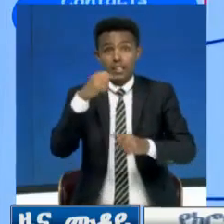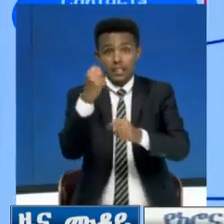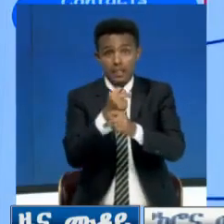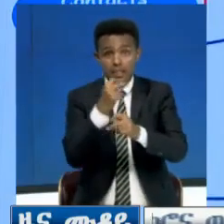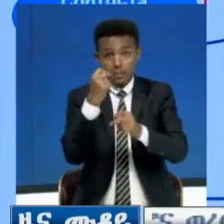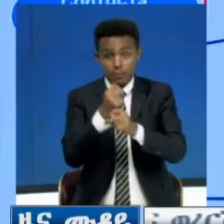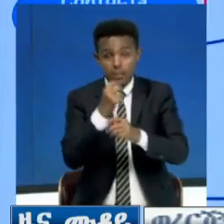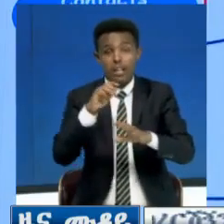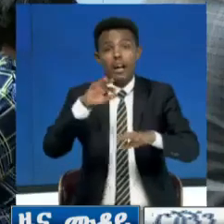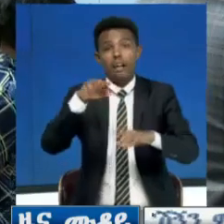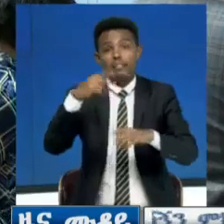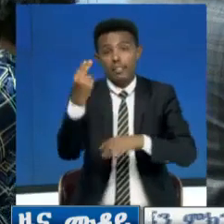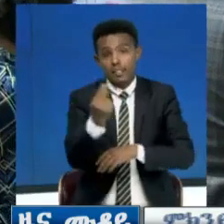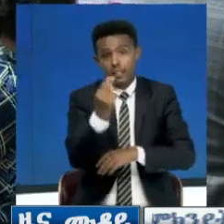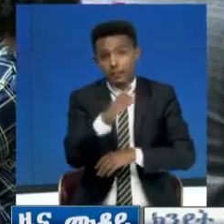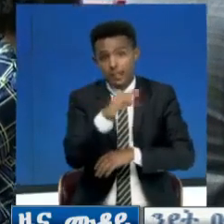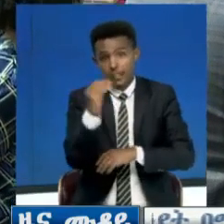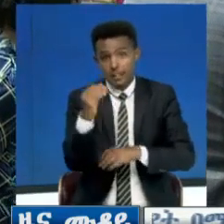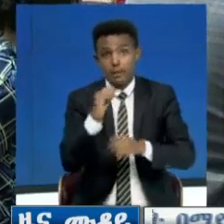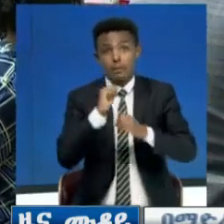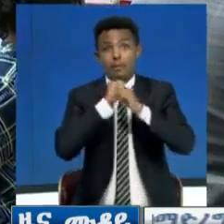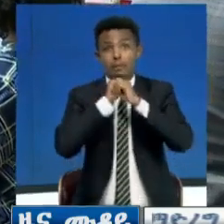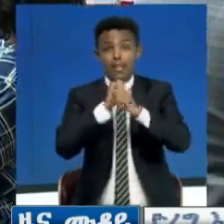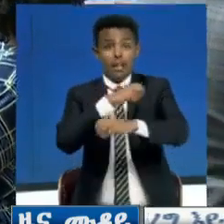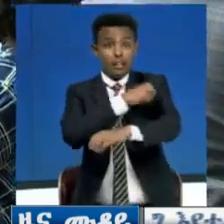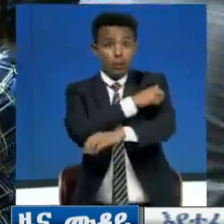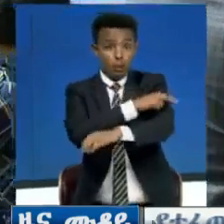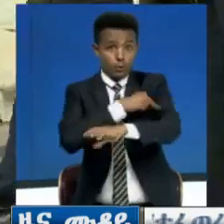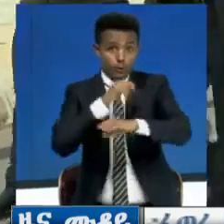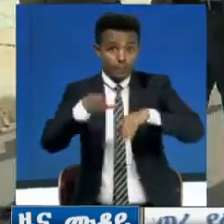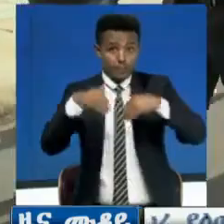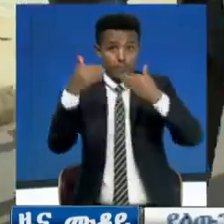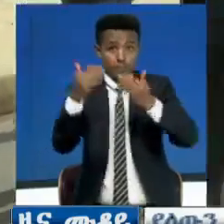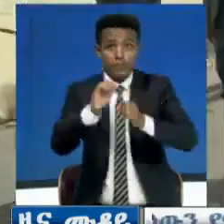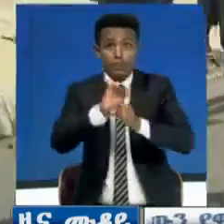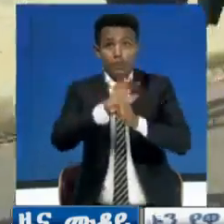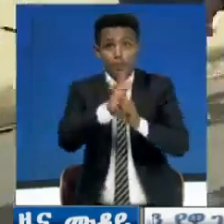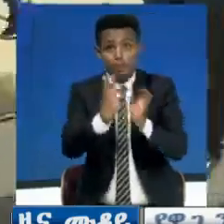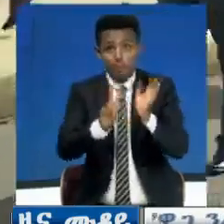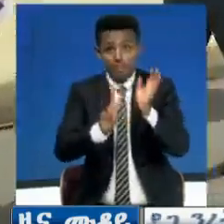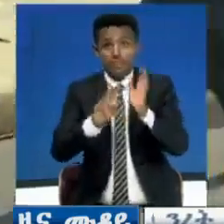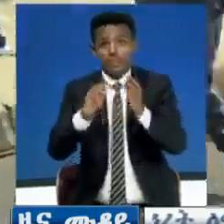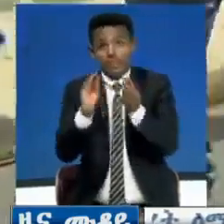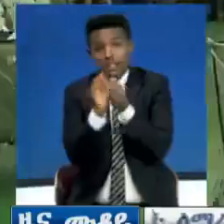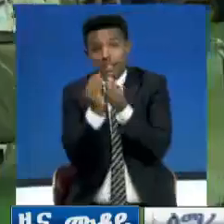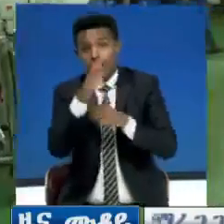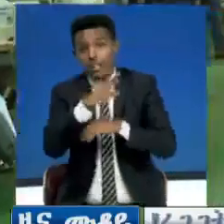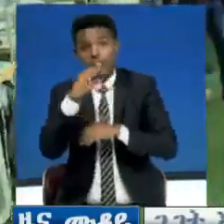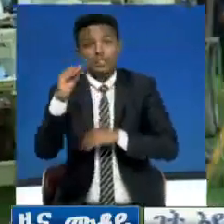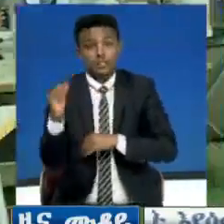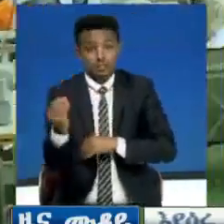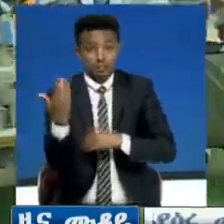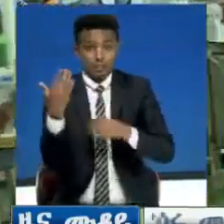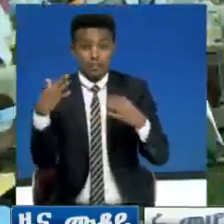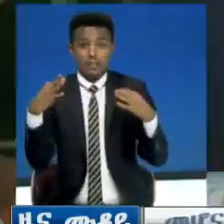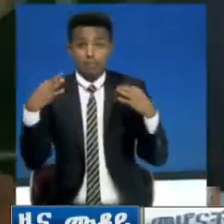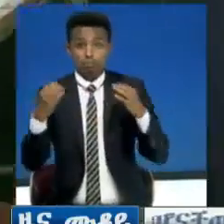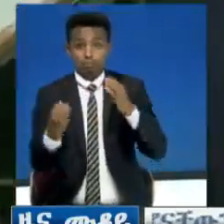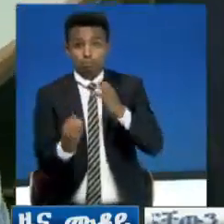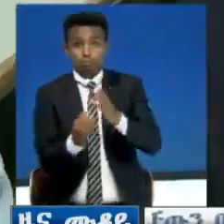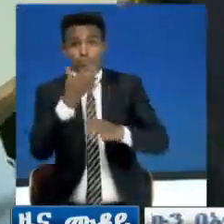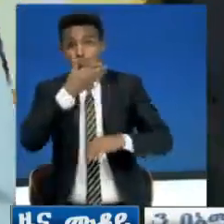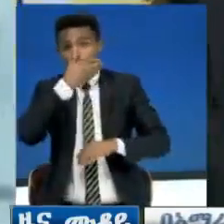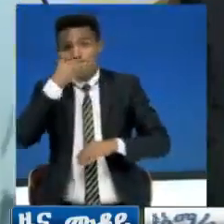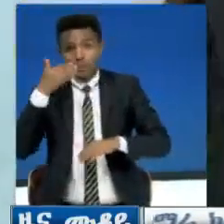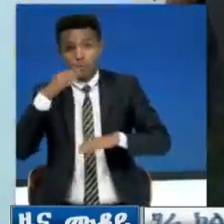አጠቃቀምን፣ በመከላከያ ሆስፒታል የሚሰጠውን የኮቪድ ህክምና እንዲሁም በዩኒቨርሲቲዎች የሚመረቱ የህክምና ባለሙያዎች አልባሳትና ማስኮችን